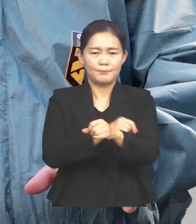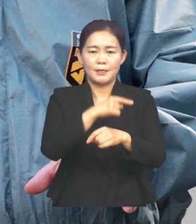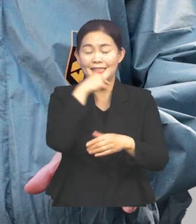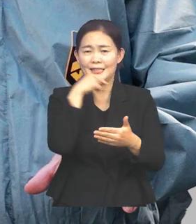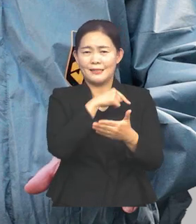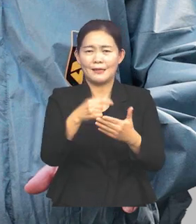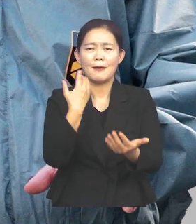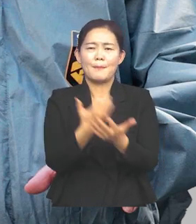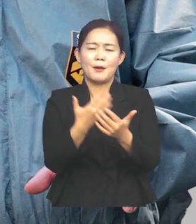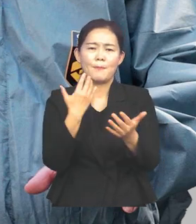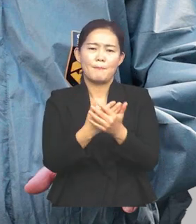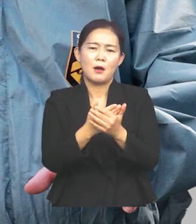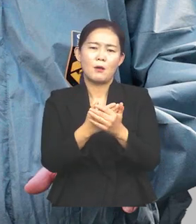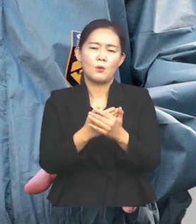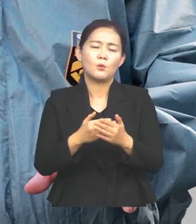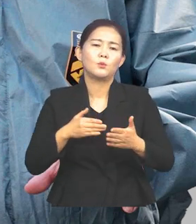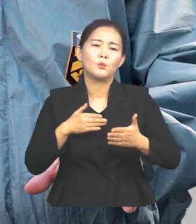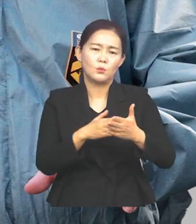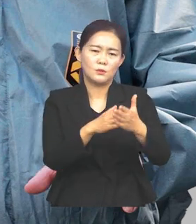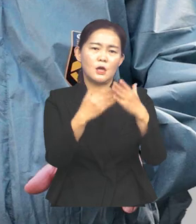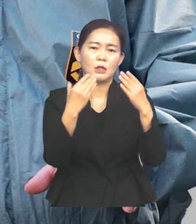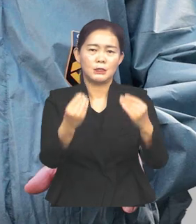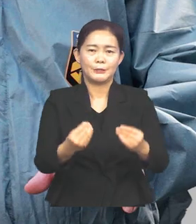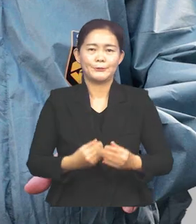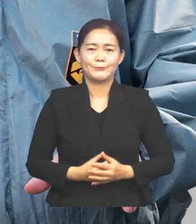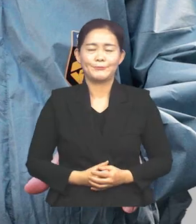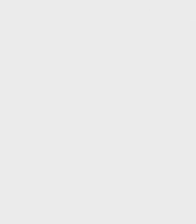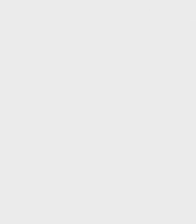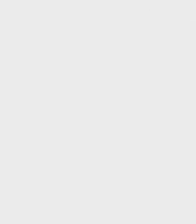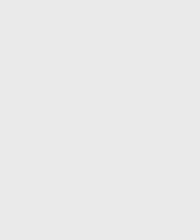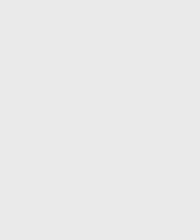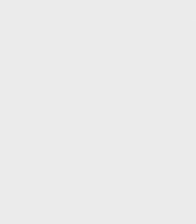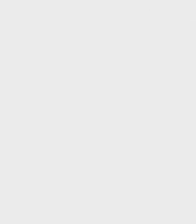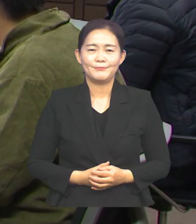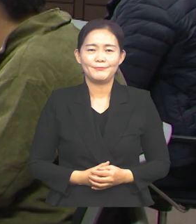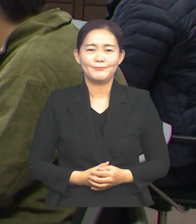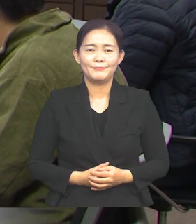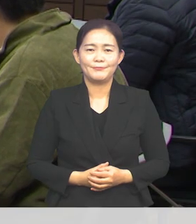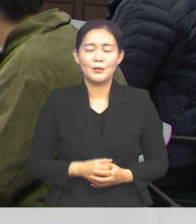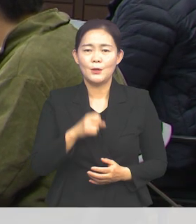특별 재난지역 선포를 서둘러 줄 것을 간곡히 요청했습니다.